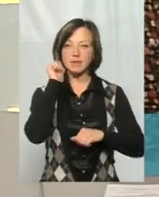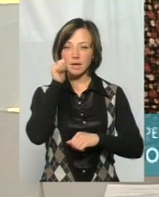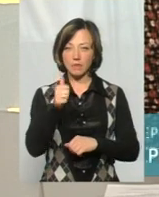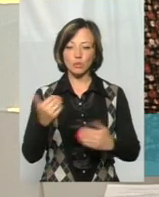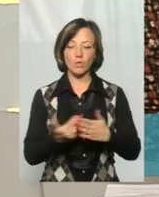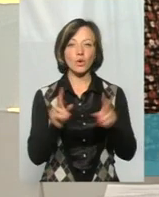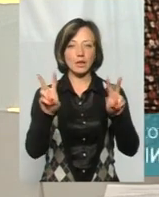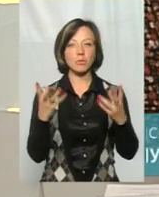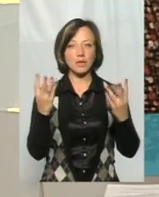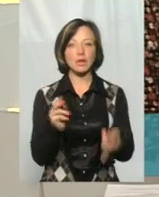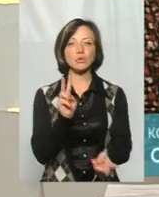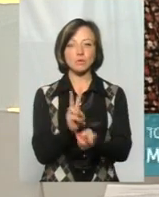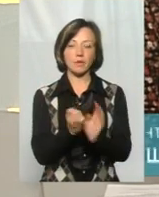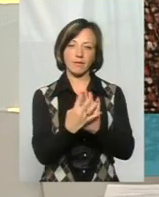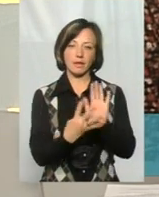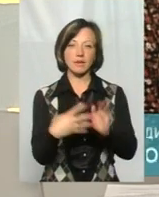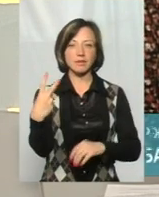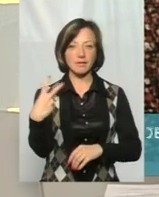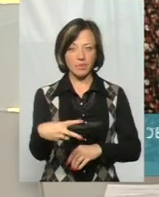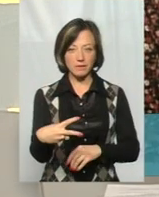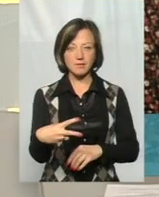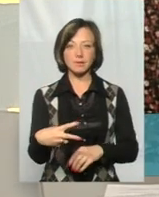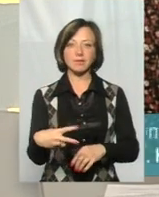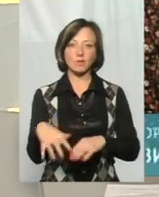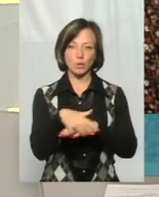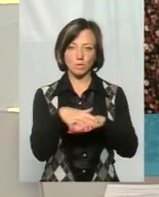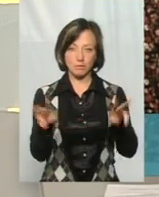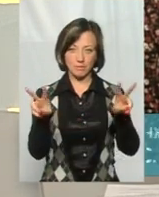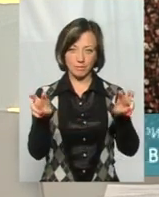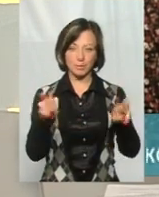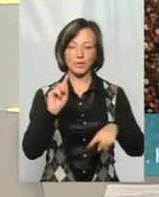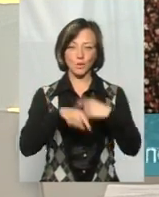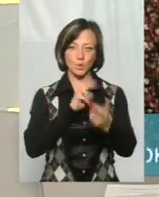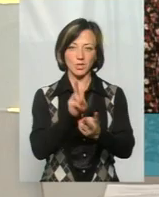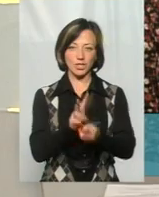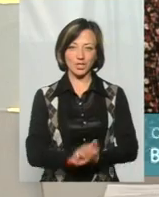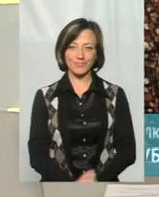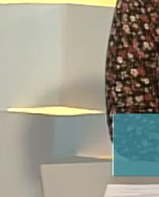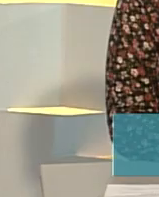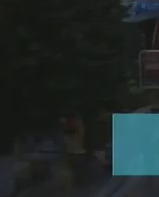новою темою дня зустрінемося о 19:20 на Суспільному. До зустрічі.